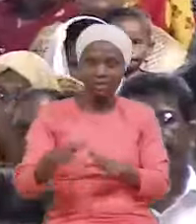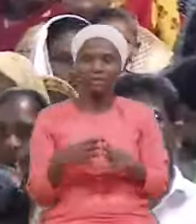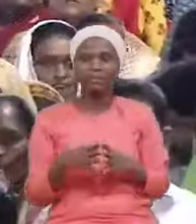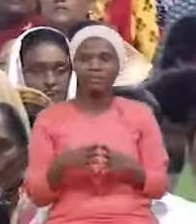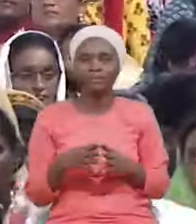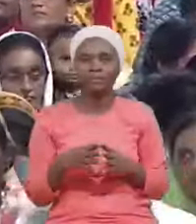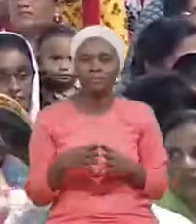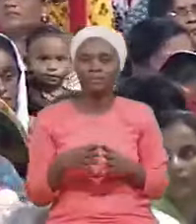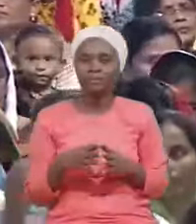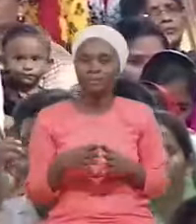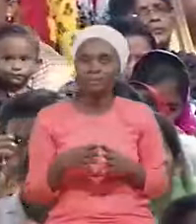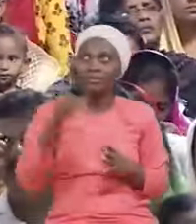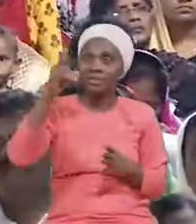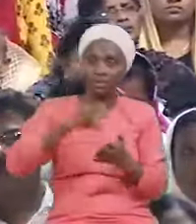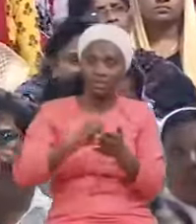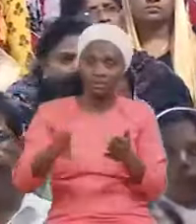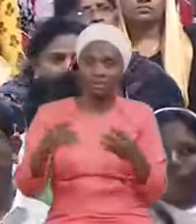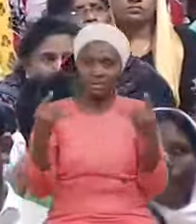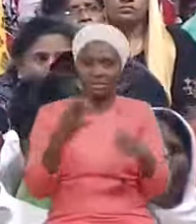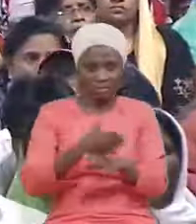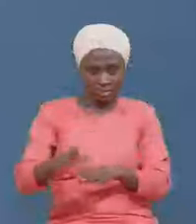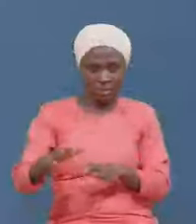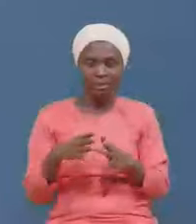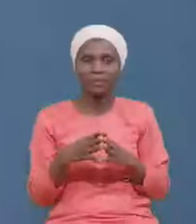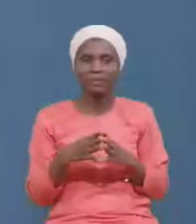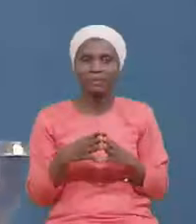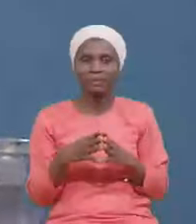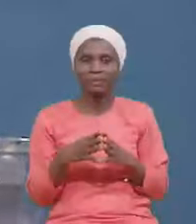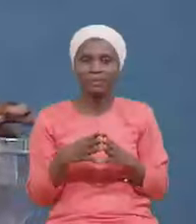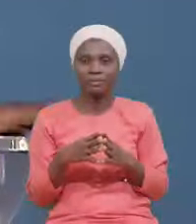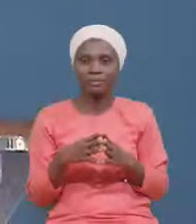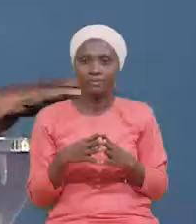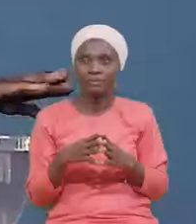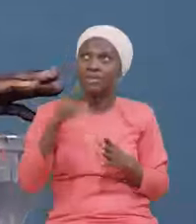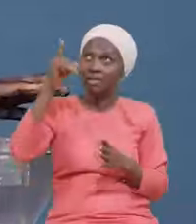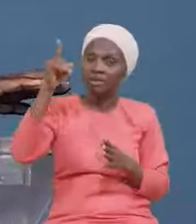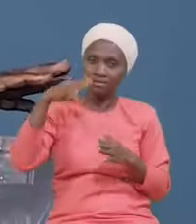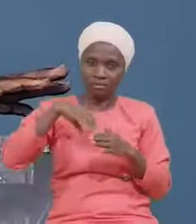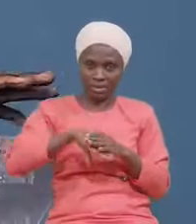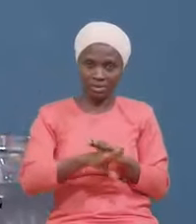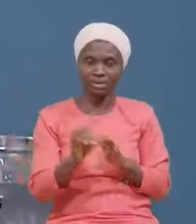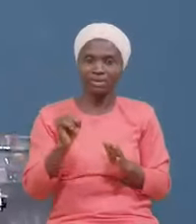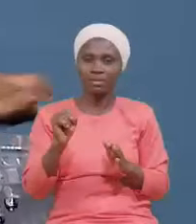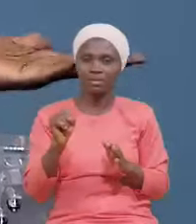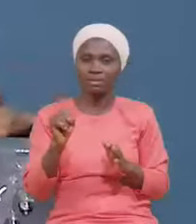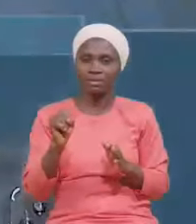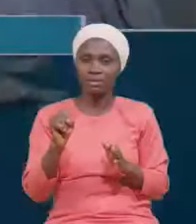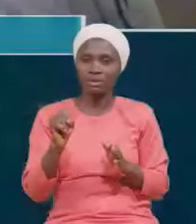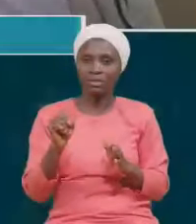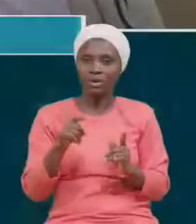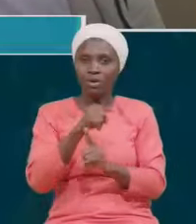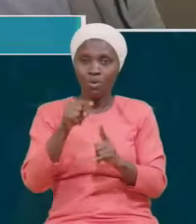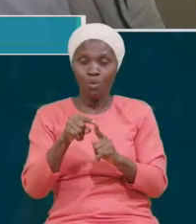చెడంతా తీసివేస్తాడు. He takes sin away. పాపాన్ని తొలగించి వేస్తాడు. He enters. ఆయన ప్రవేశిస్తాడు. When